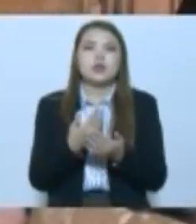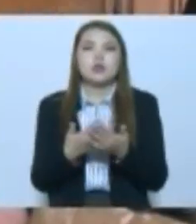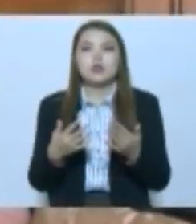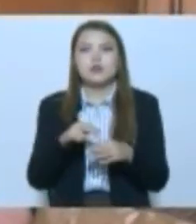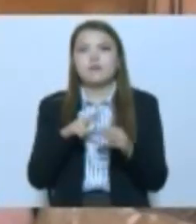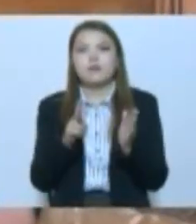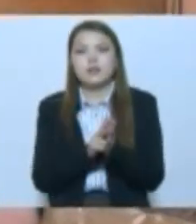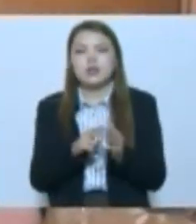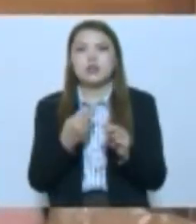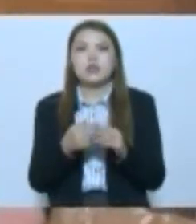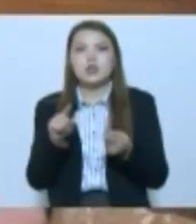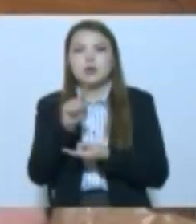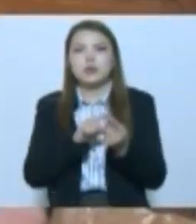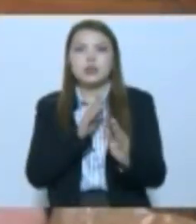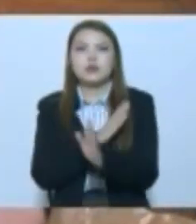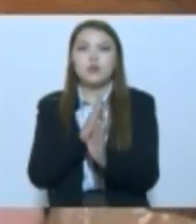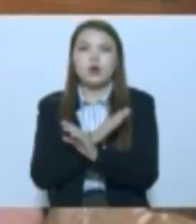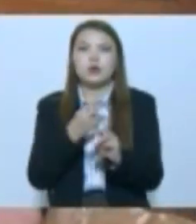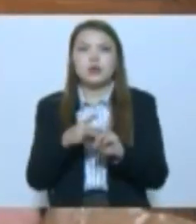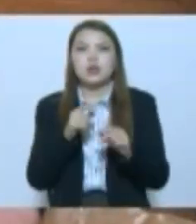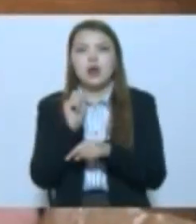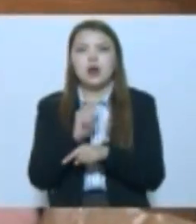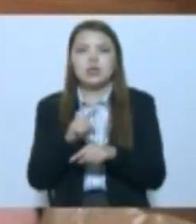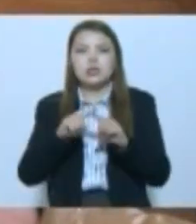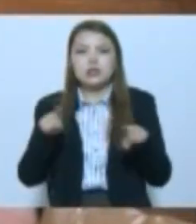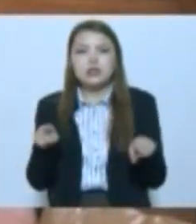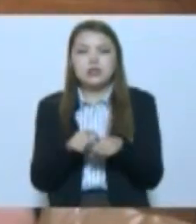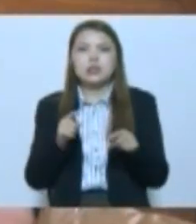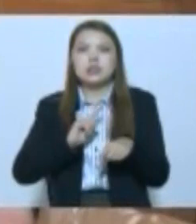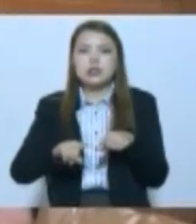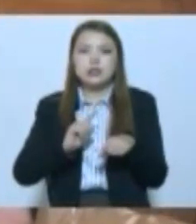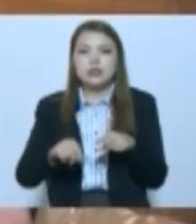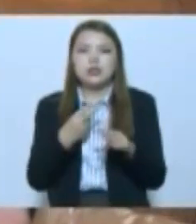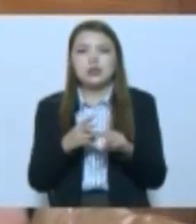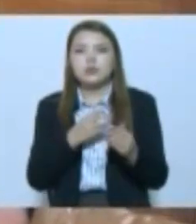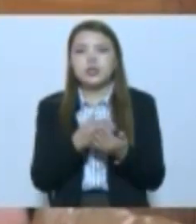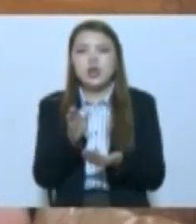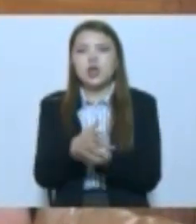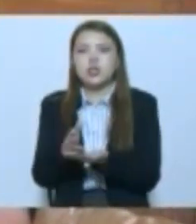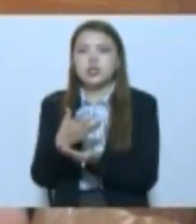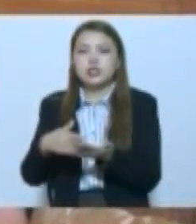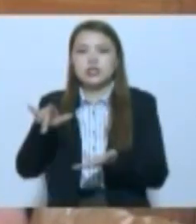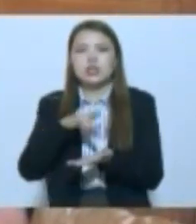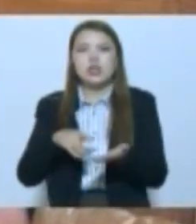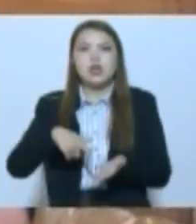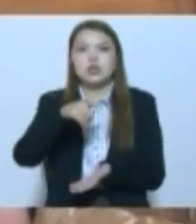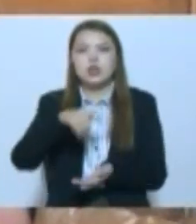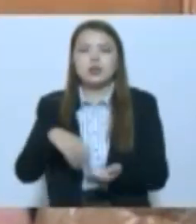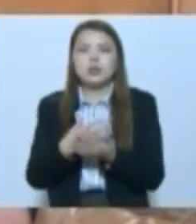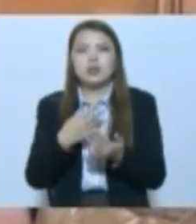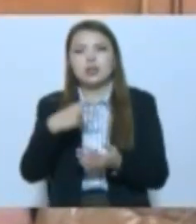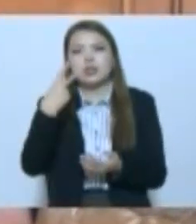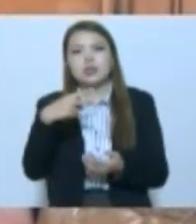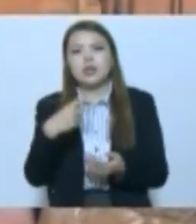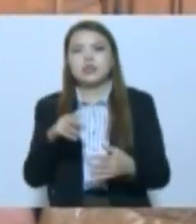16, 17, 18 в связи с резкими изменениями погоды подрядными организациями в усиленном режиме проведены работы по очистке центральных дорог. В мероприятиях задействовано около